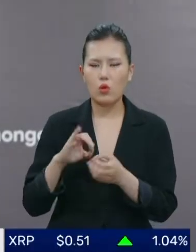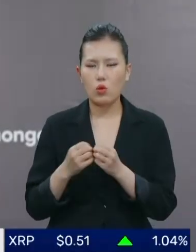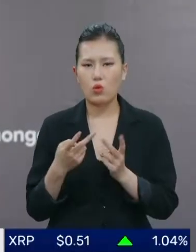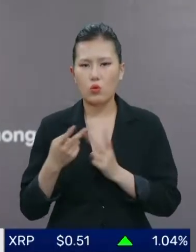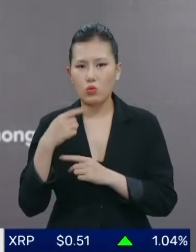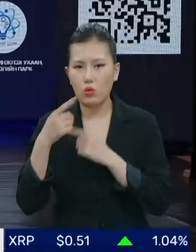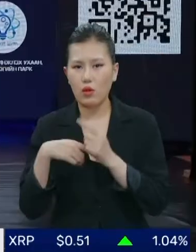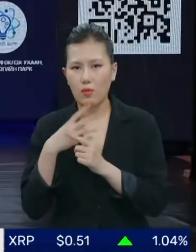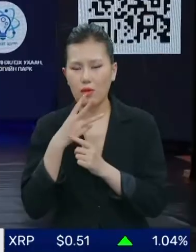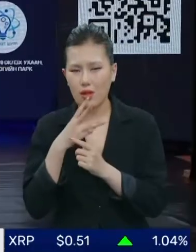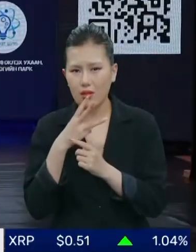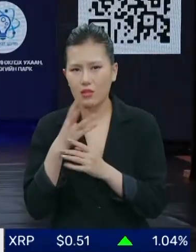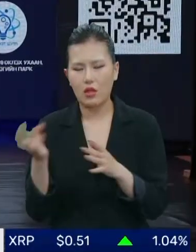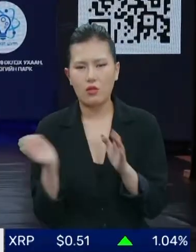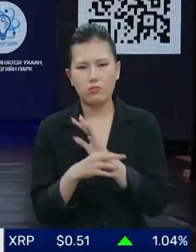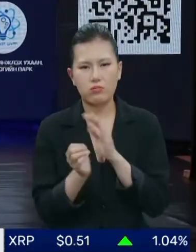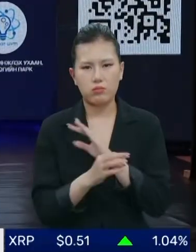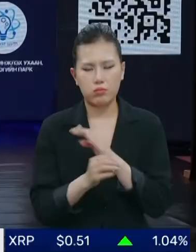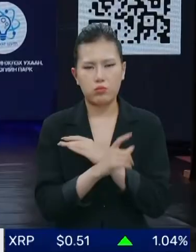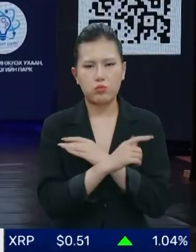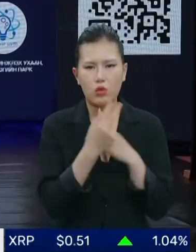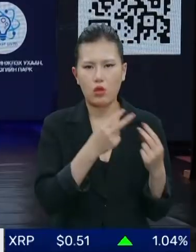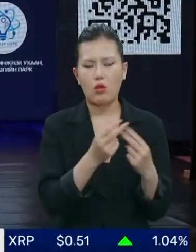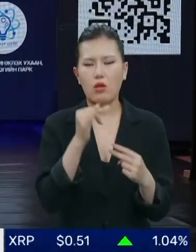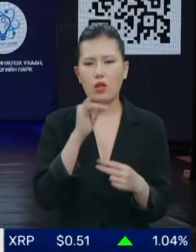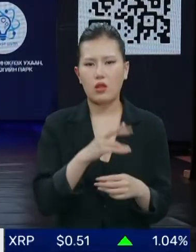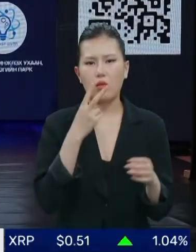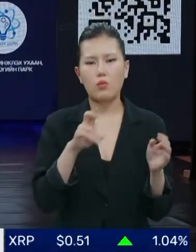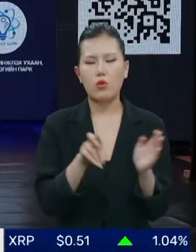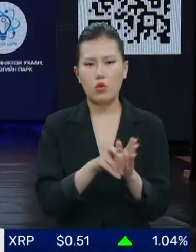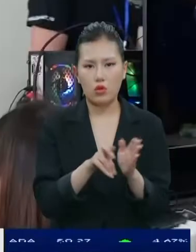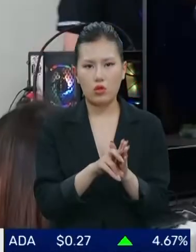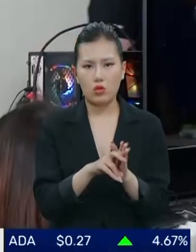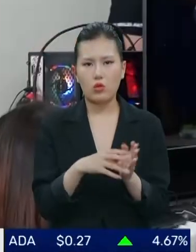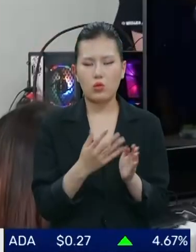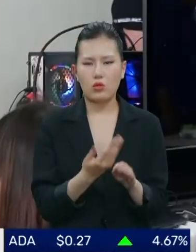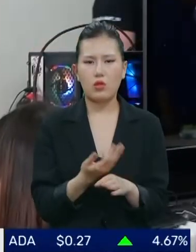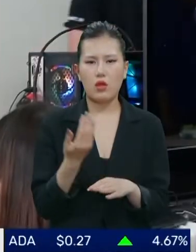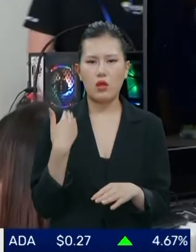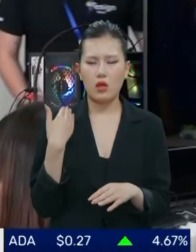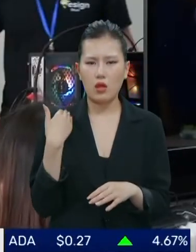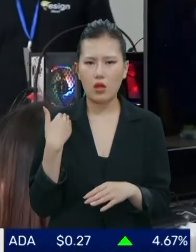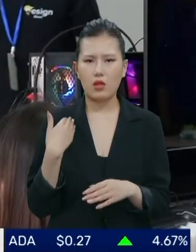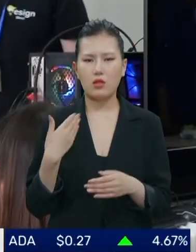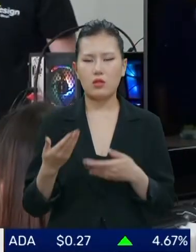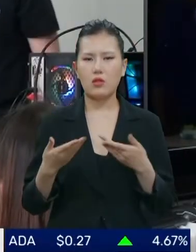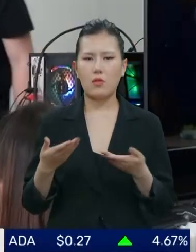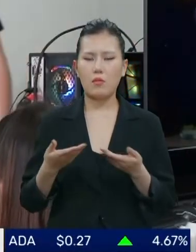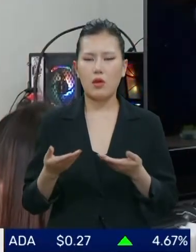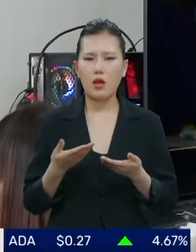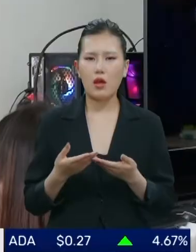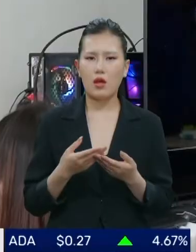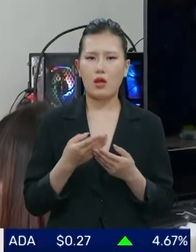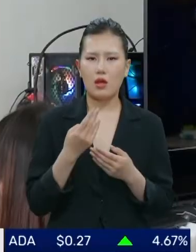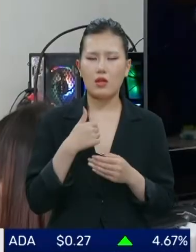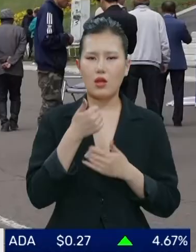шууд потенциал боломжит хэрэглэгчнэр рүүгээ хүргэх боломжтой. Тэгснээр одоо замбраагүй байсан одоо маркетингийн орон нутгийн маркетингийн